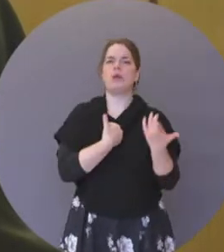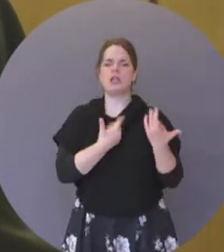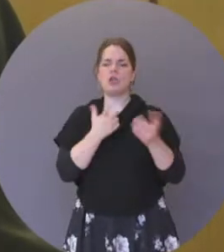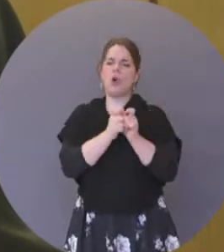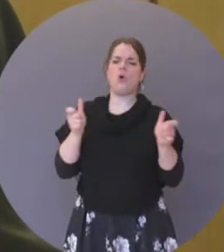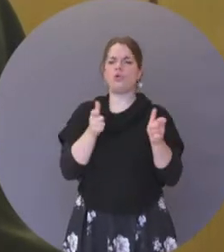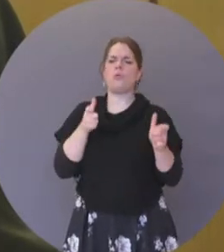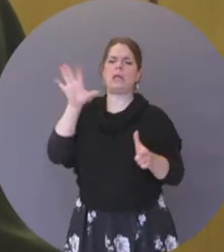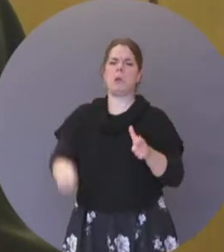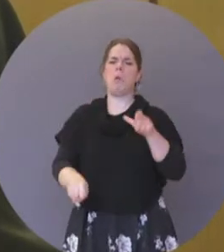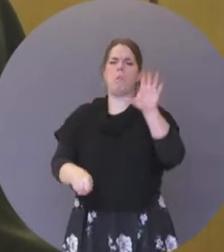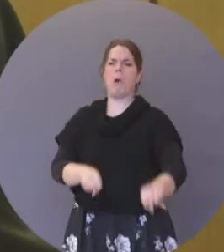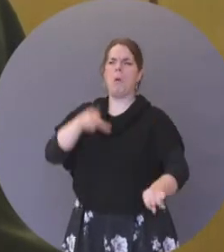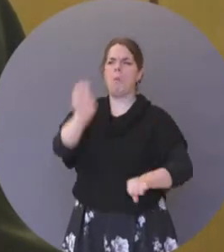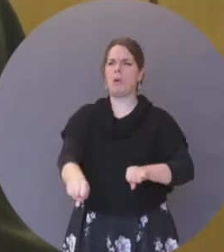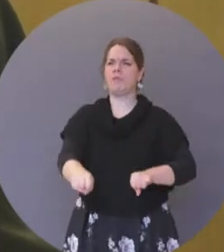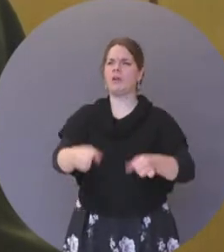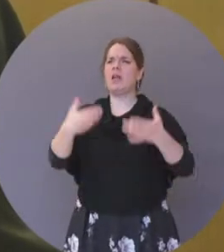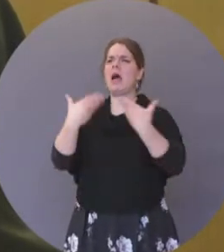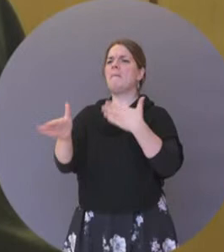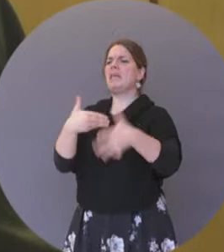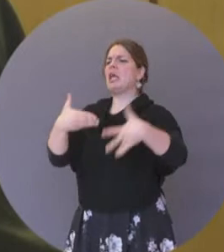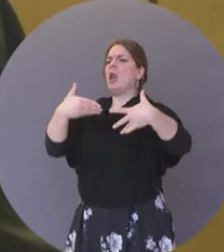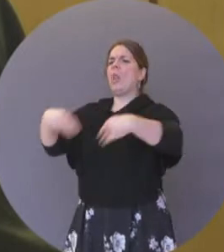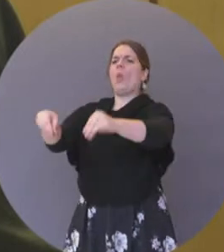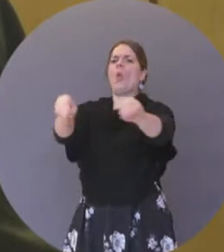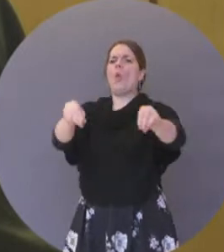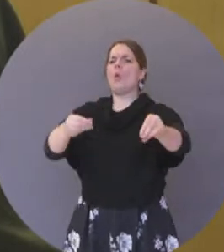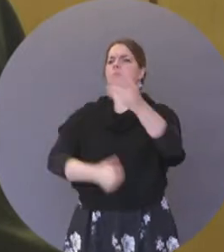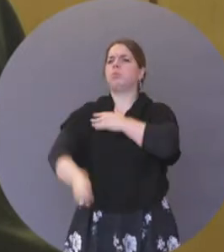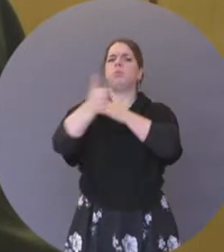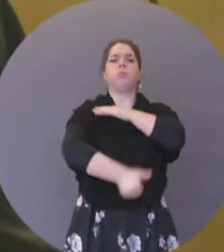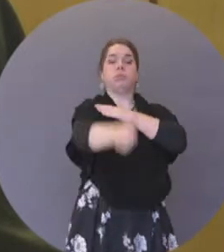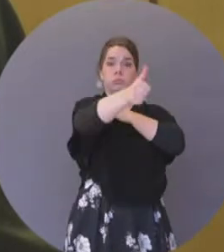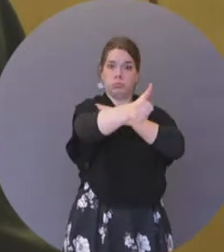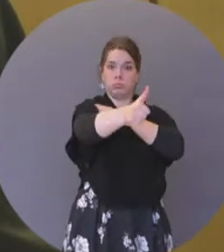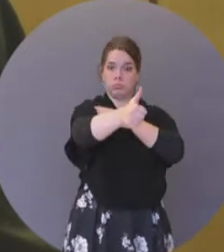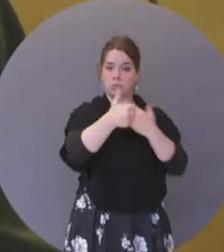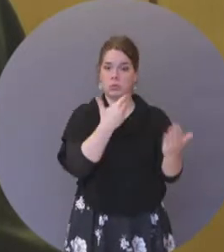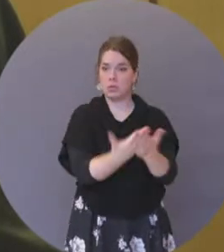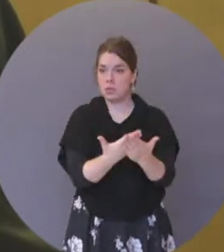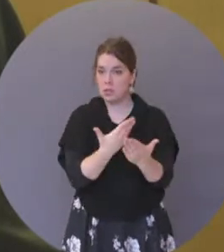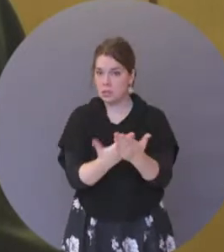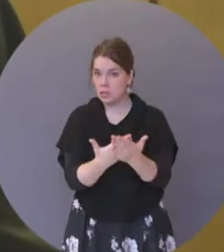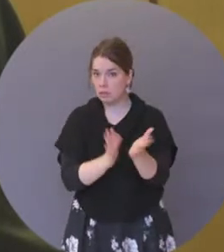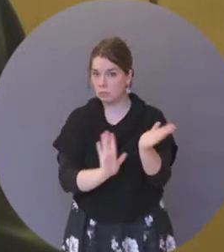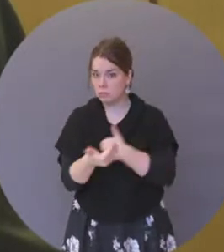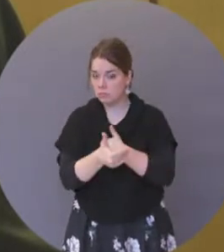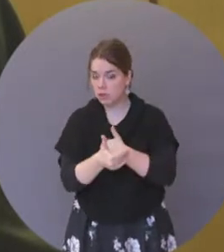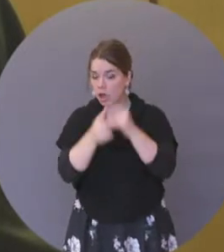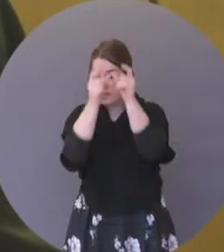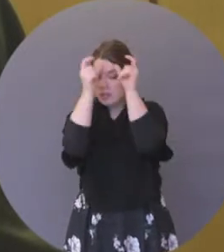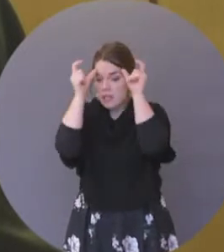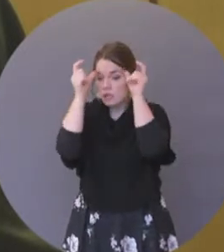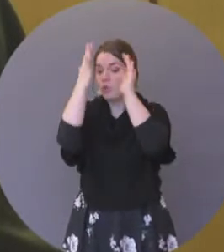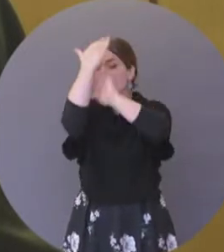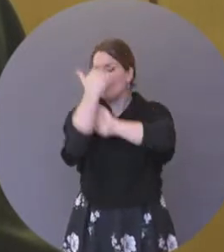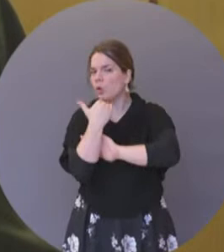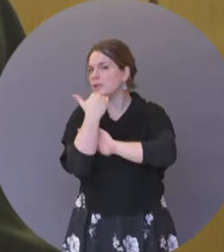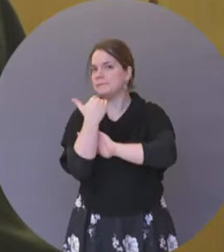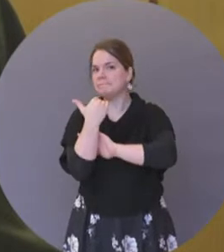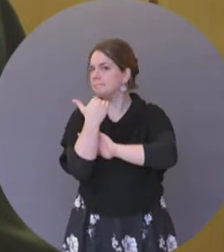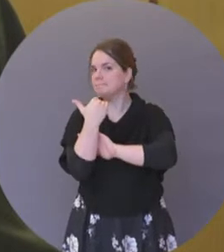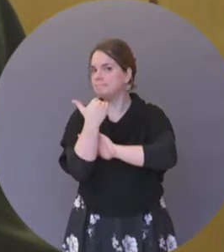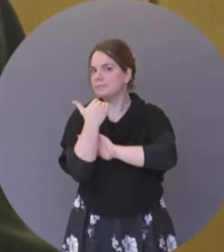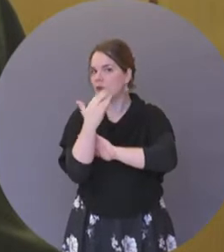partisans de l'ubérisation de tous les métiers nous n'allons pas vers une véritable reconnaissance ni un vrai statut garant d'un haut de